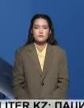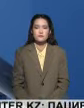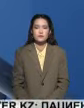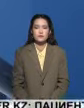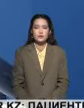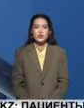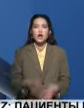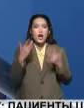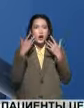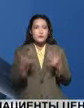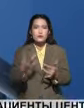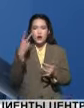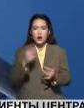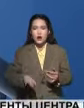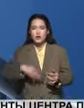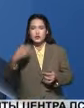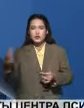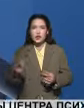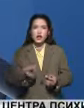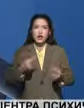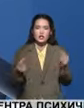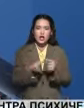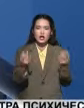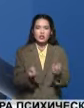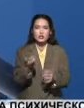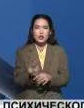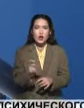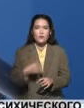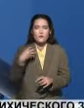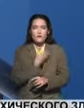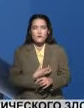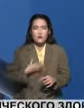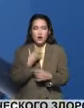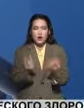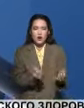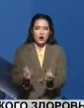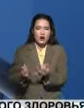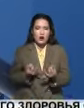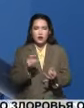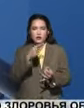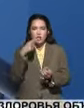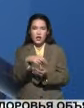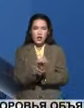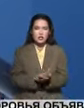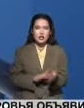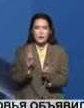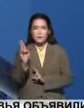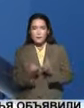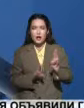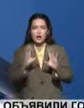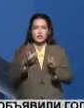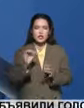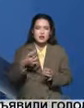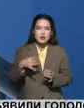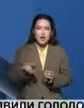За последние два дня стороны, участвующие в переговорах, провели очень важные и содержательные переговоры, направленные на дальнейшую стабилизацию ситуации в Сирии и